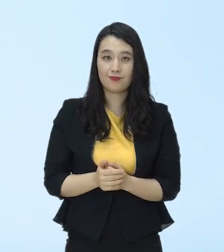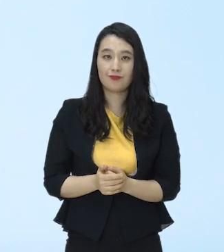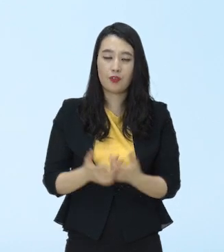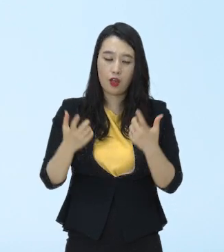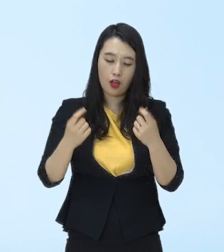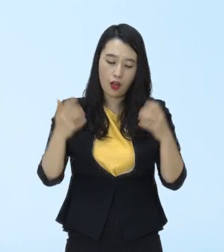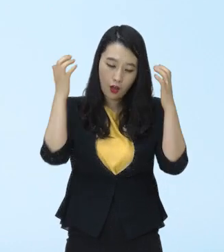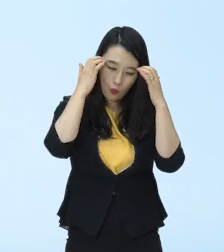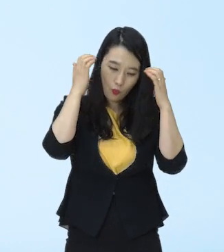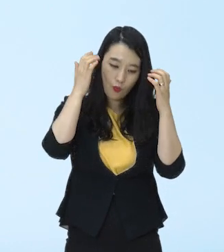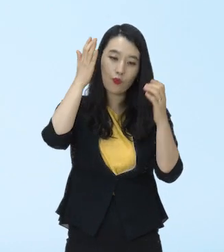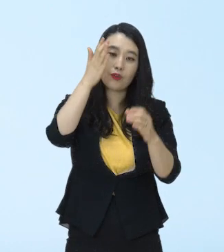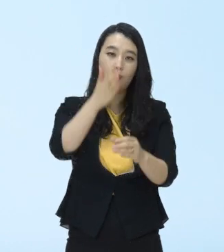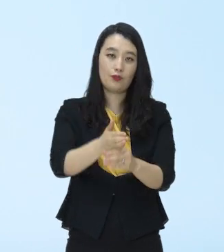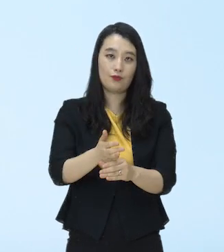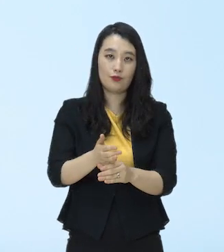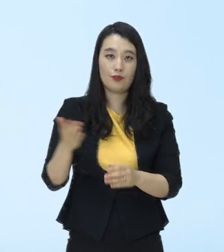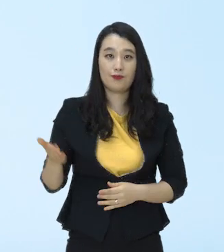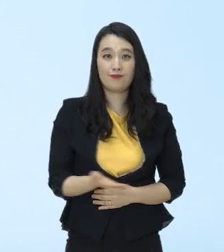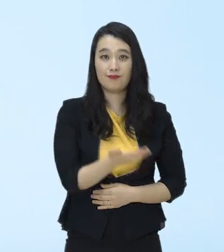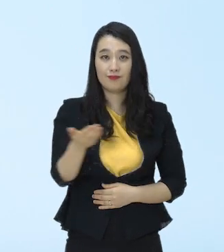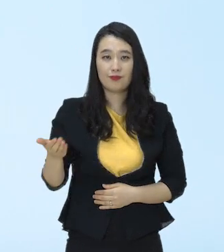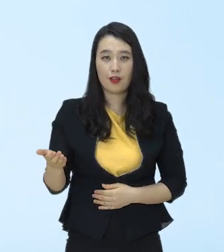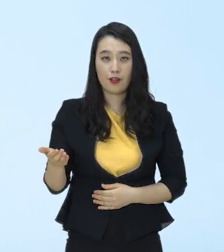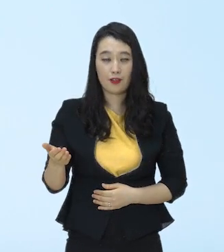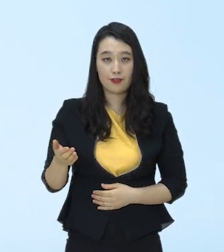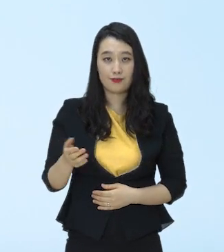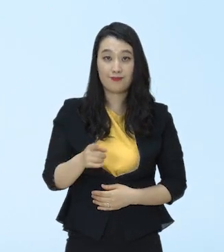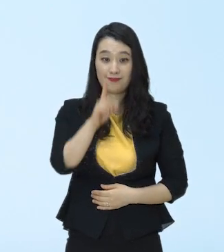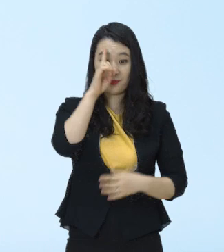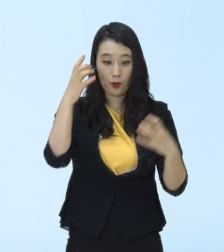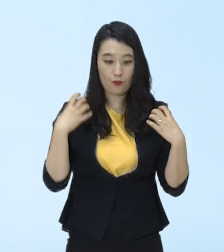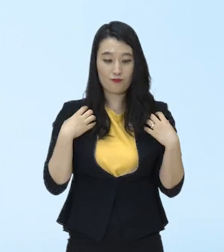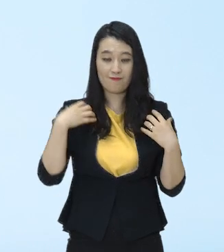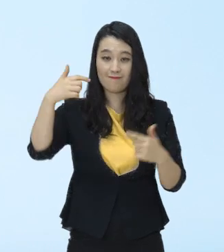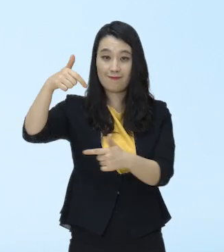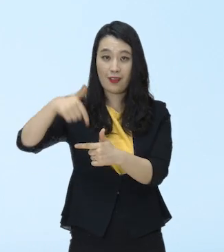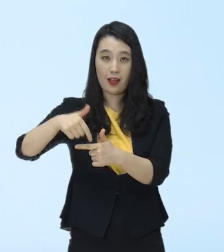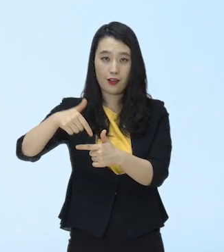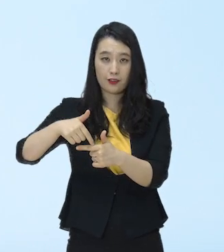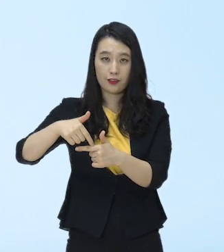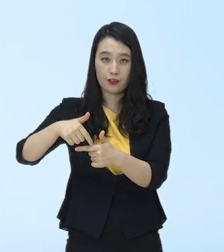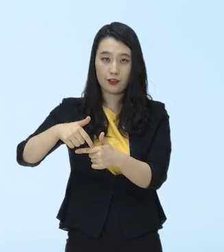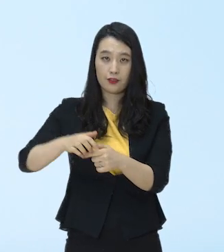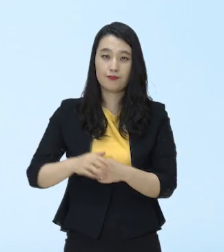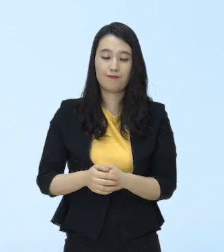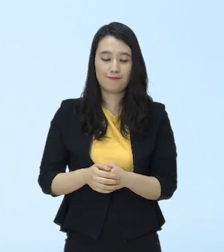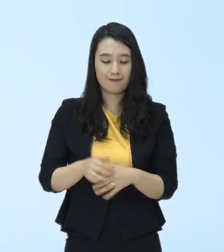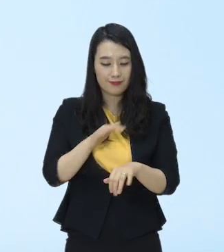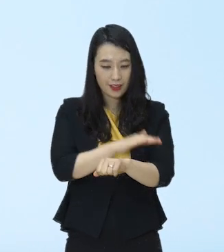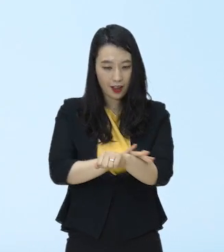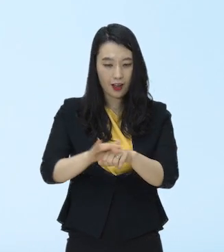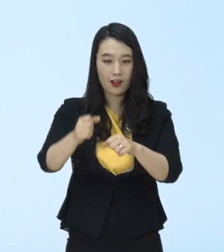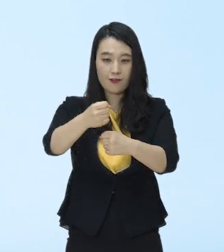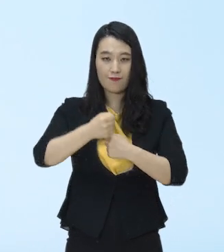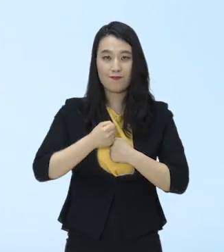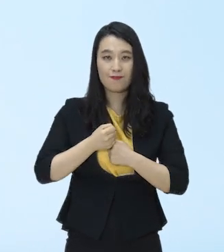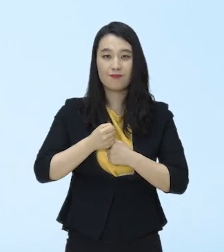상황 속에서도 많은 국민들께서 정부와 강남구의 시책을 묵묵히 따라주고